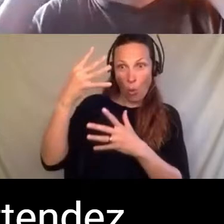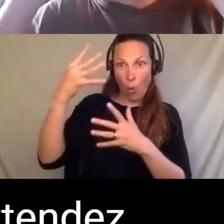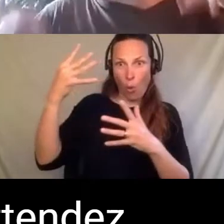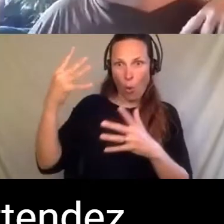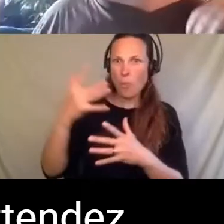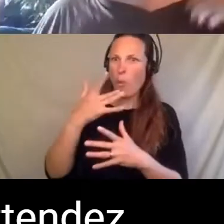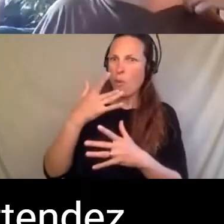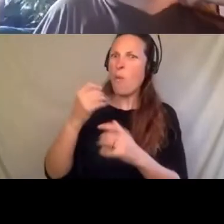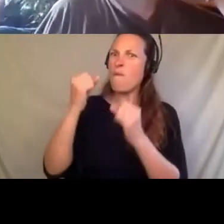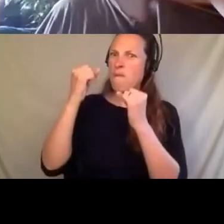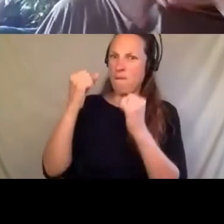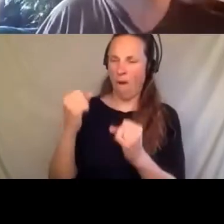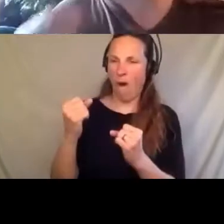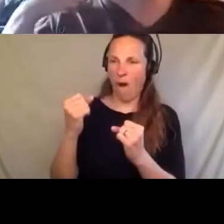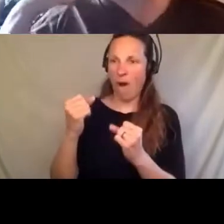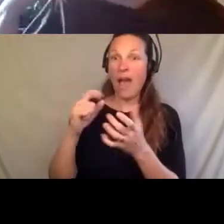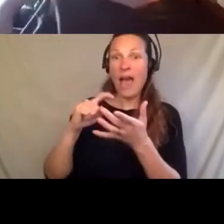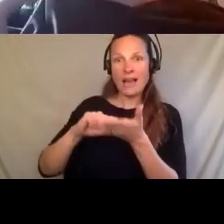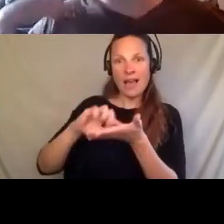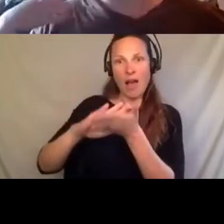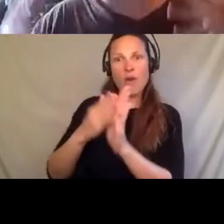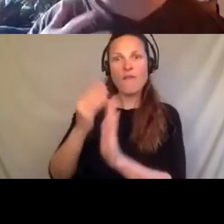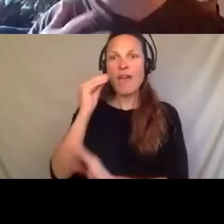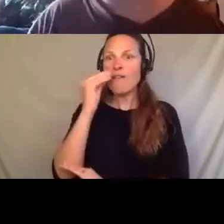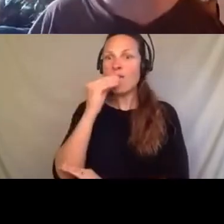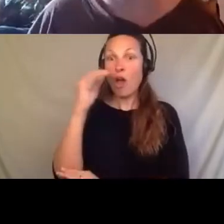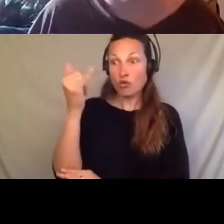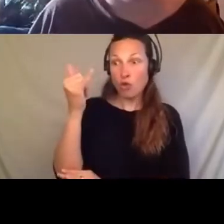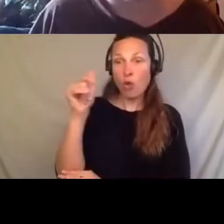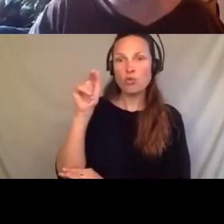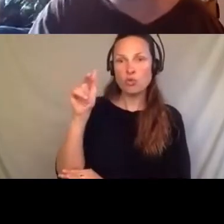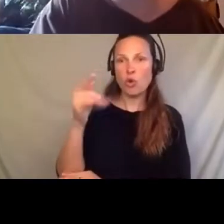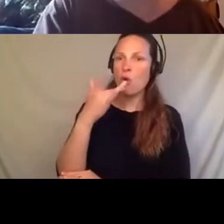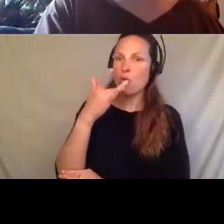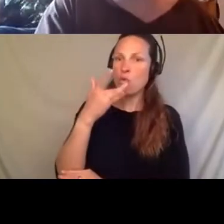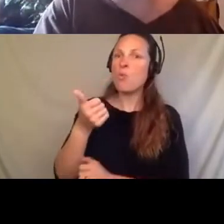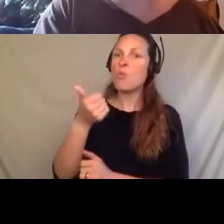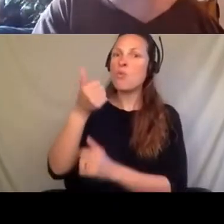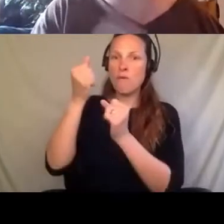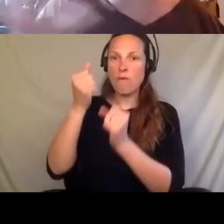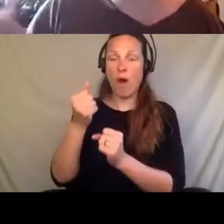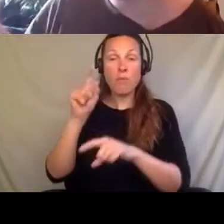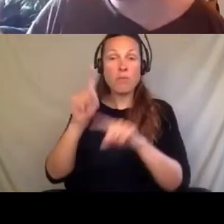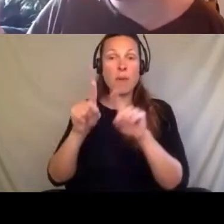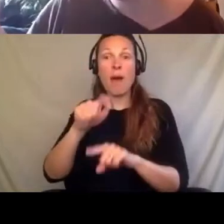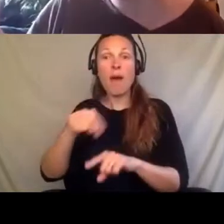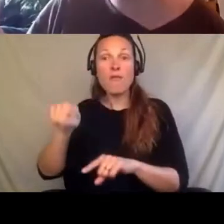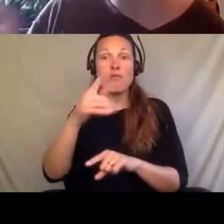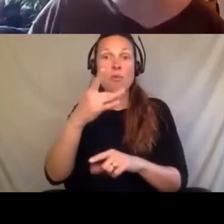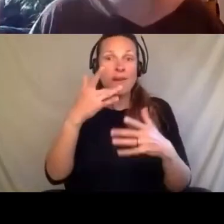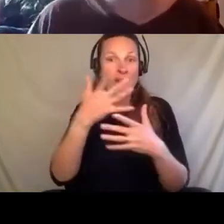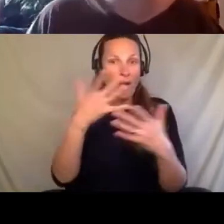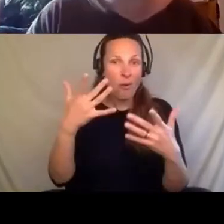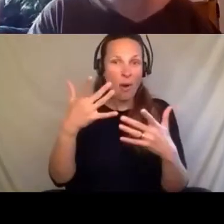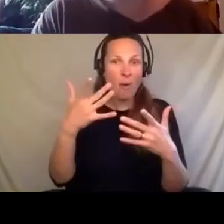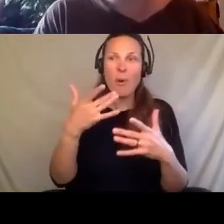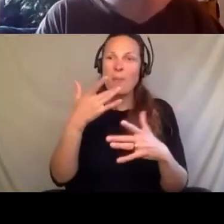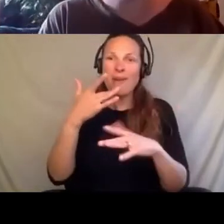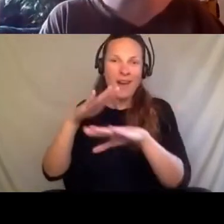et qu'il fasse ses fleurs. Donc, le goût va être super fort. Ça dépend vraiment des préférences. Mais c'est un petit avertissement.